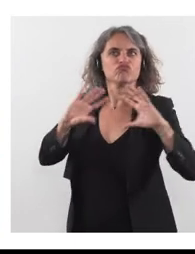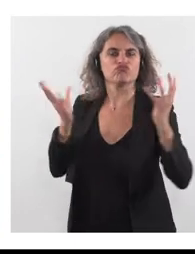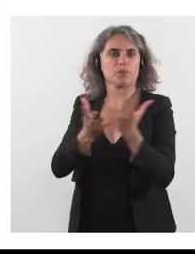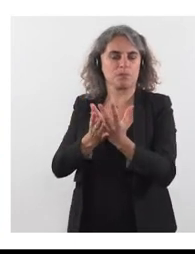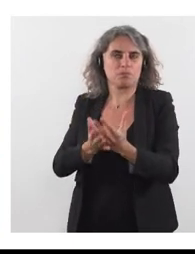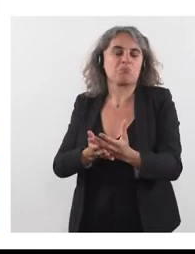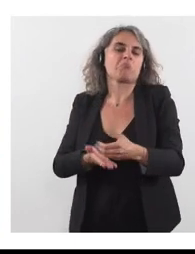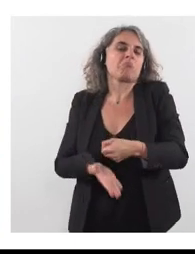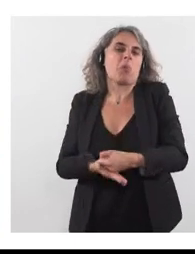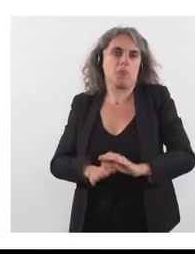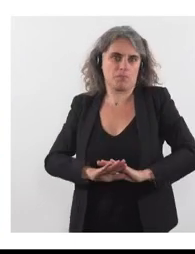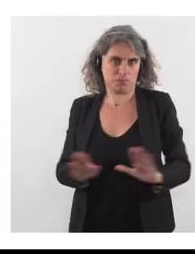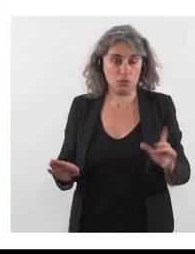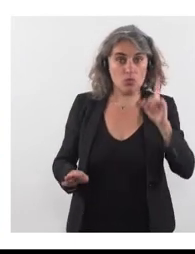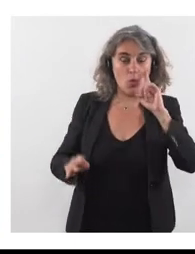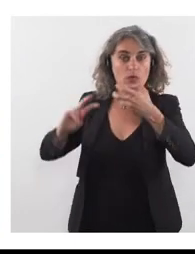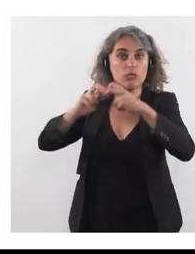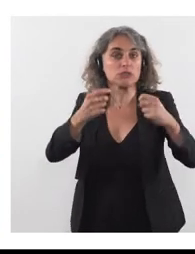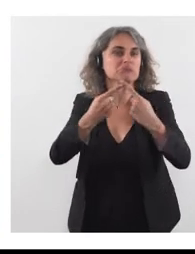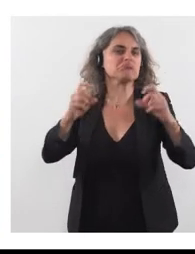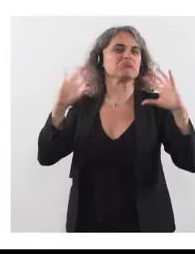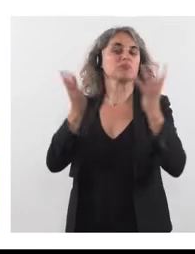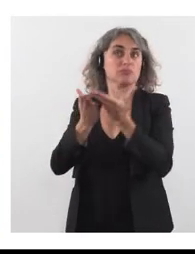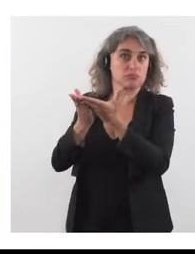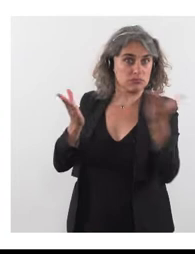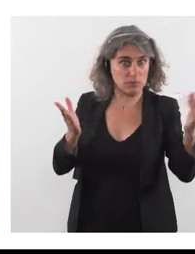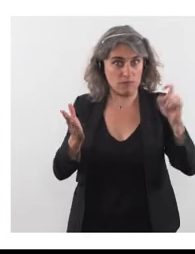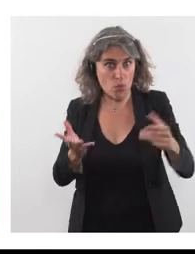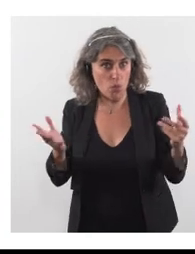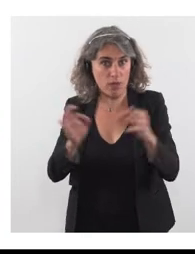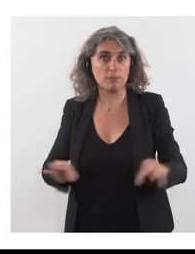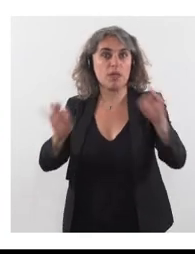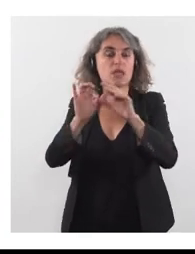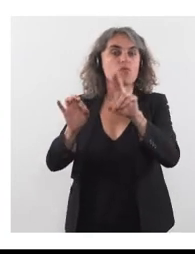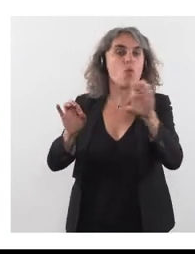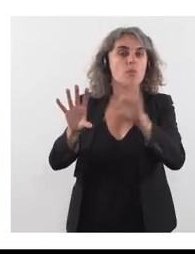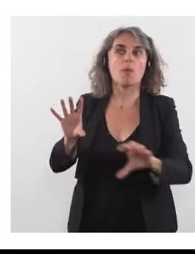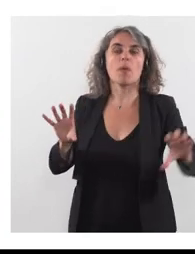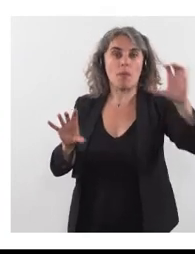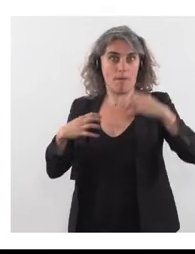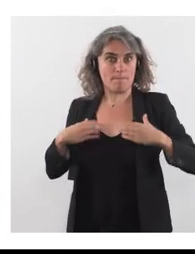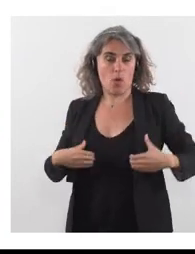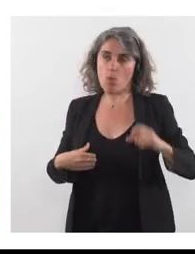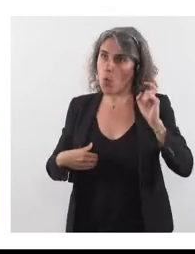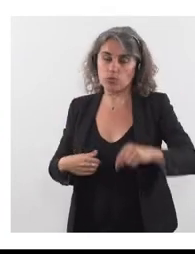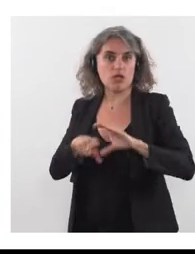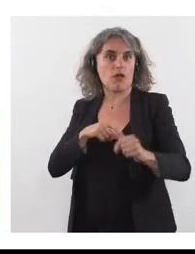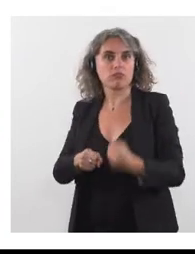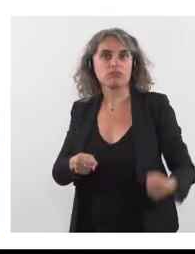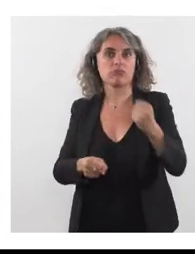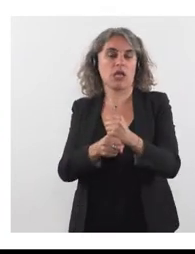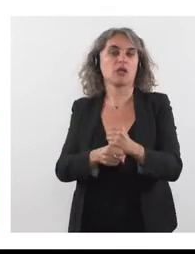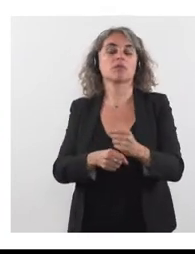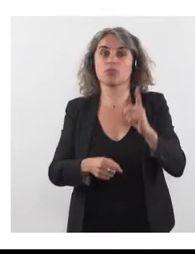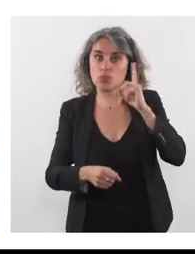puisque ces organismes doivent être mis en place dans l'ensemble des États membres de l'Union européenne par rapport aux motifs de discrimination